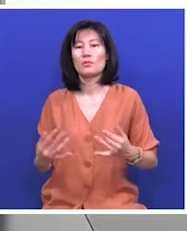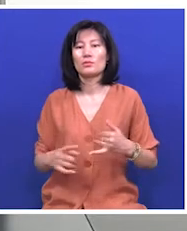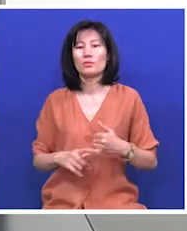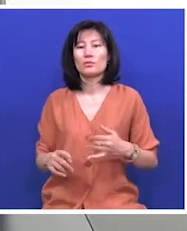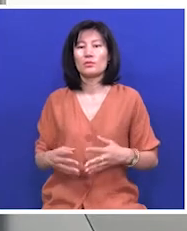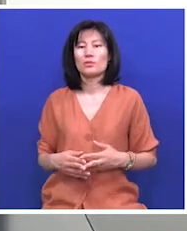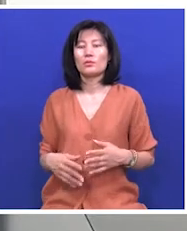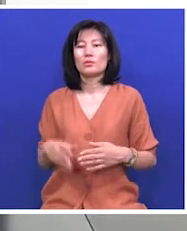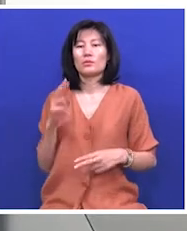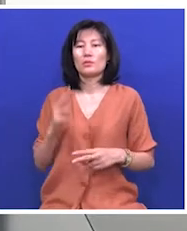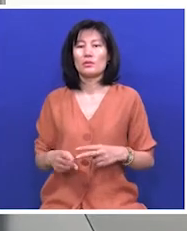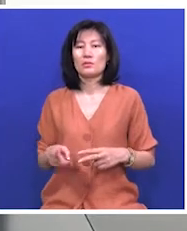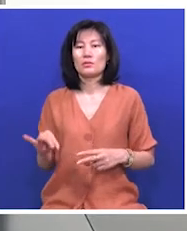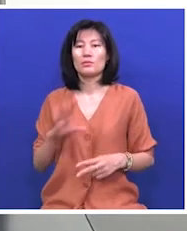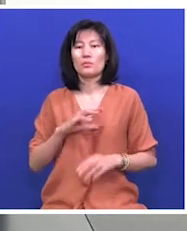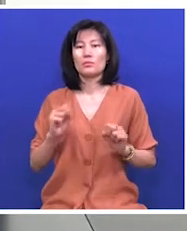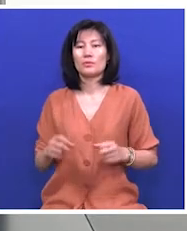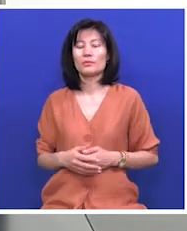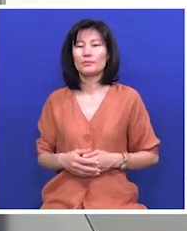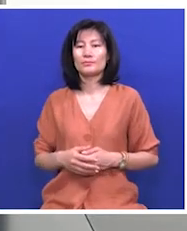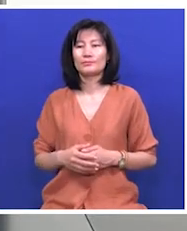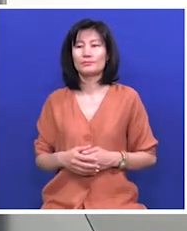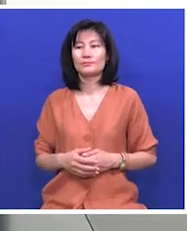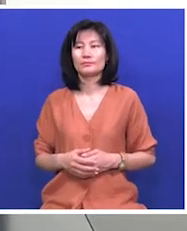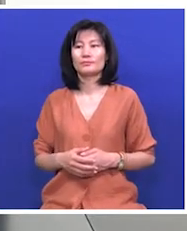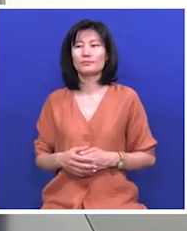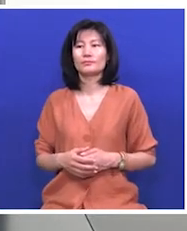отыр. 4-еуінің жартысы да қосылып қойды.